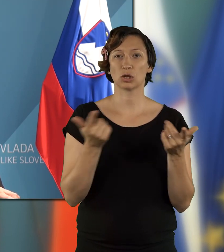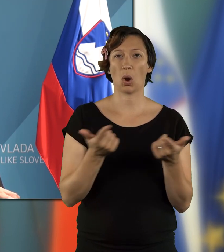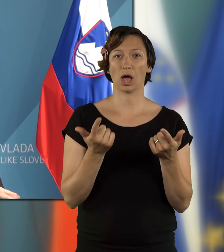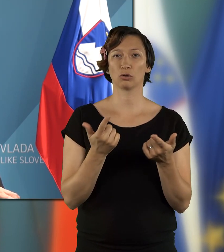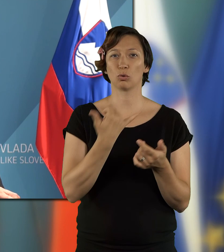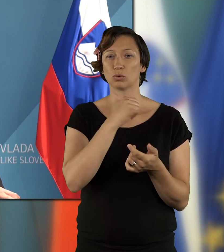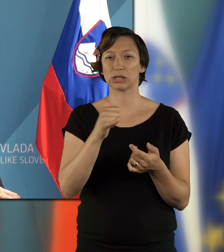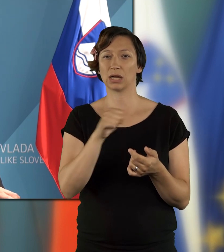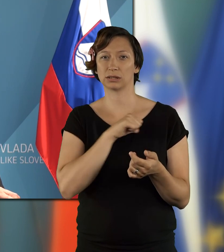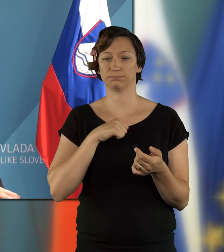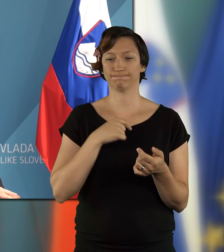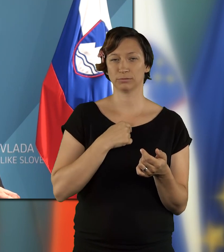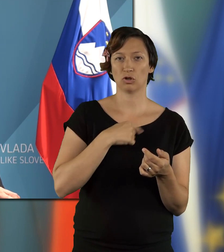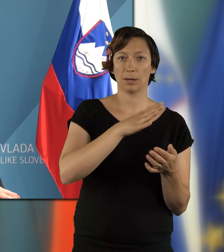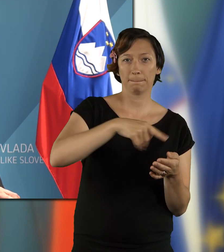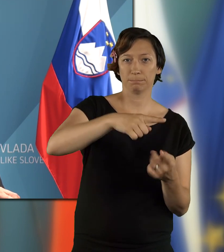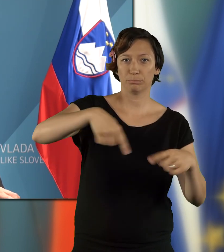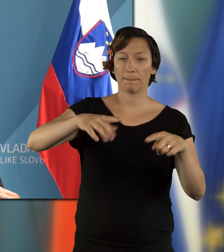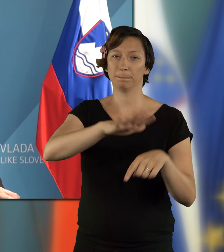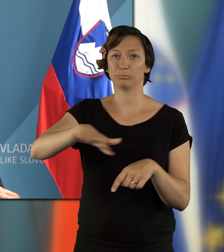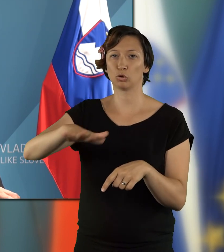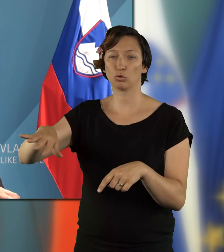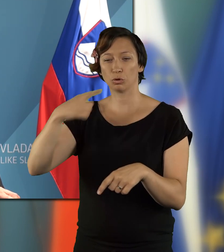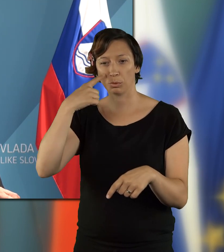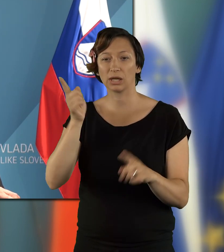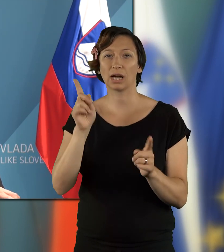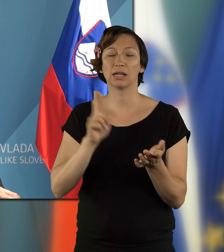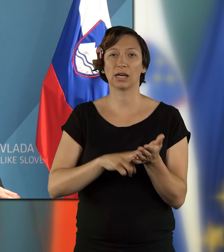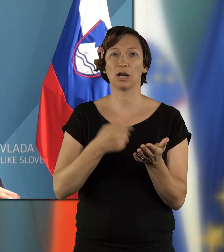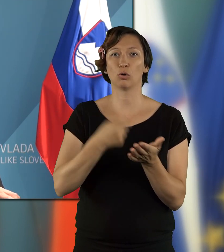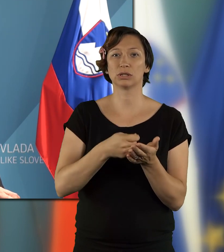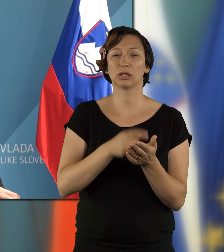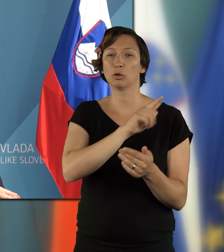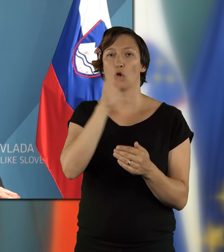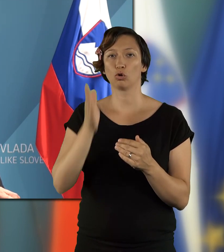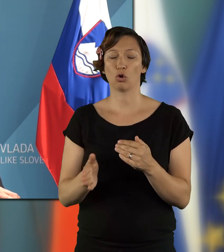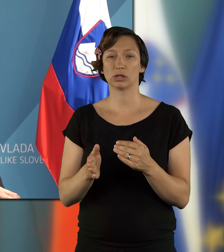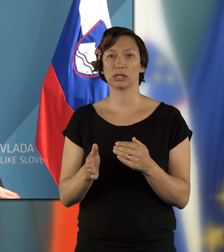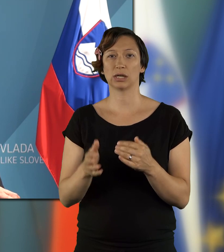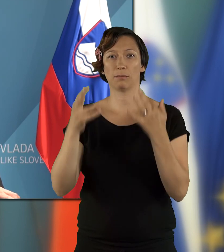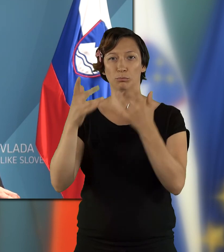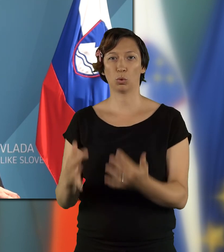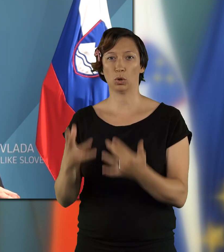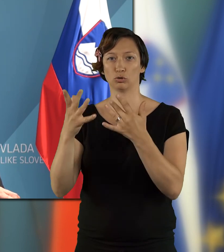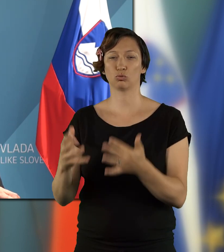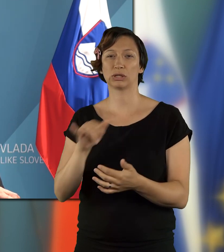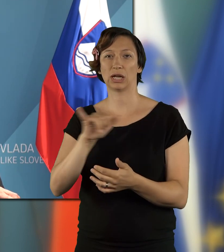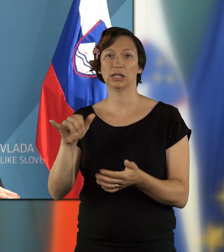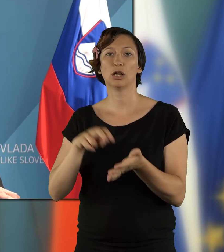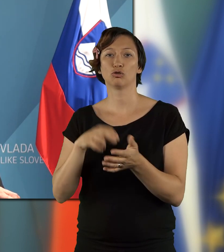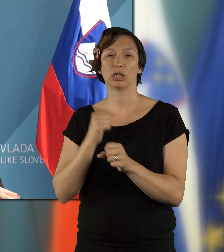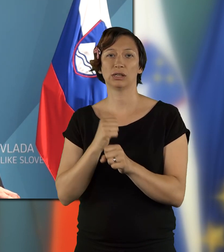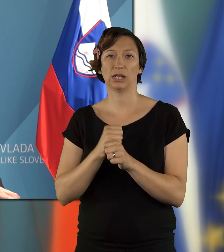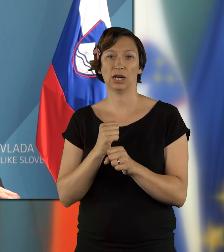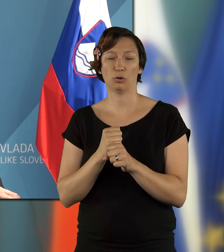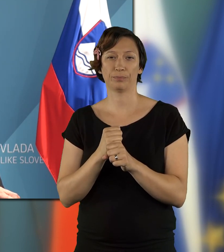lahko vsak pri sebi pogleda in realno oceni, kaj bo dejansko do konca proračunskega leta še